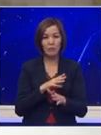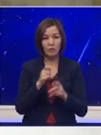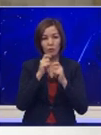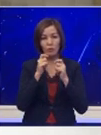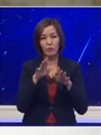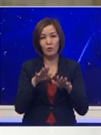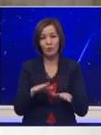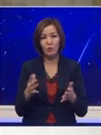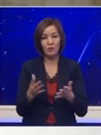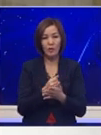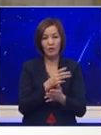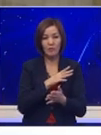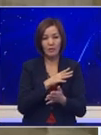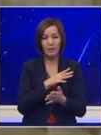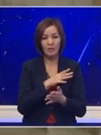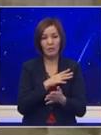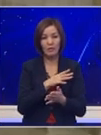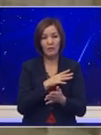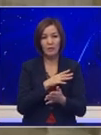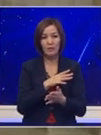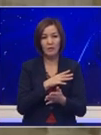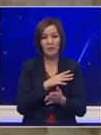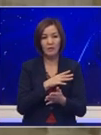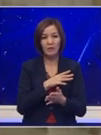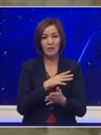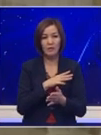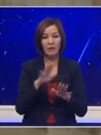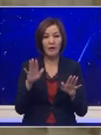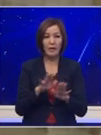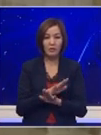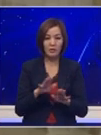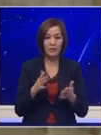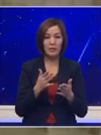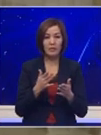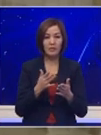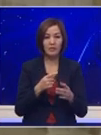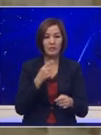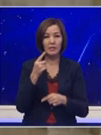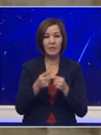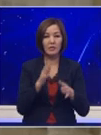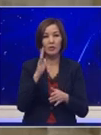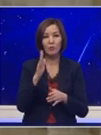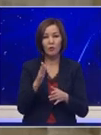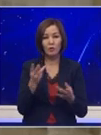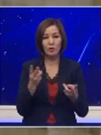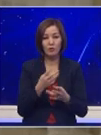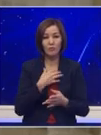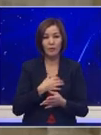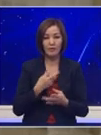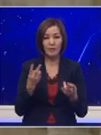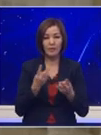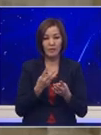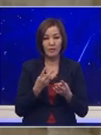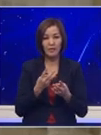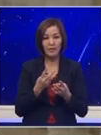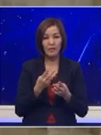жүлделерін алып жатыр. Енді оның бәрі мына әншілердің келешек үшін жазылған әндер